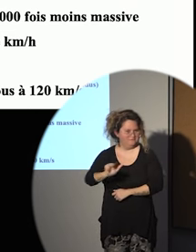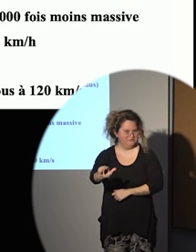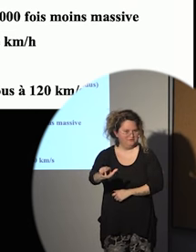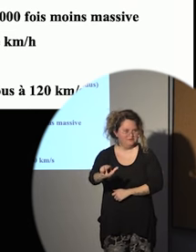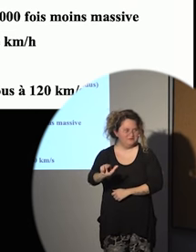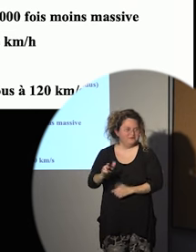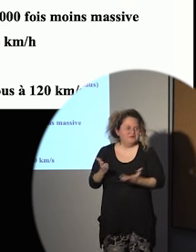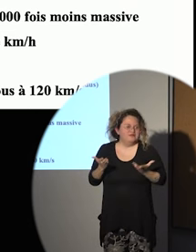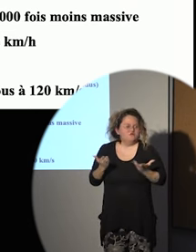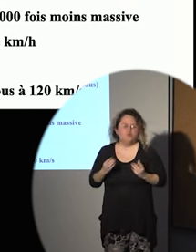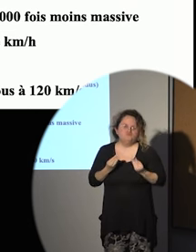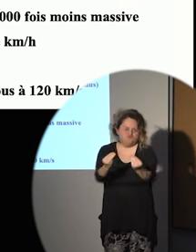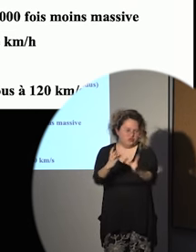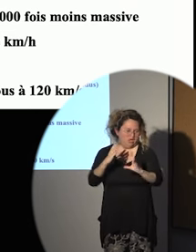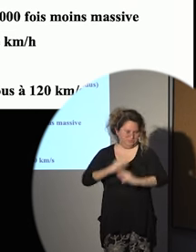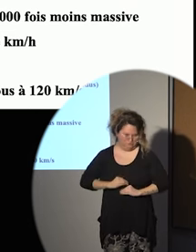dans le cas